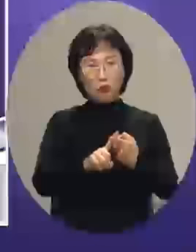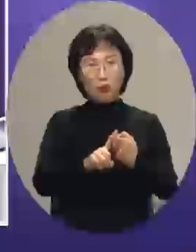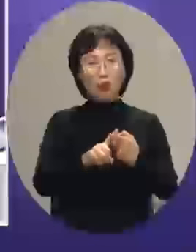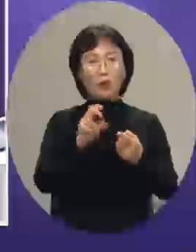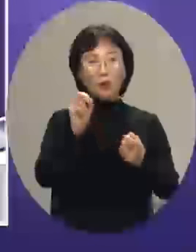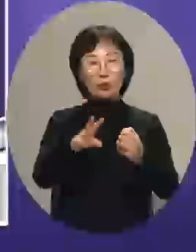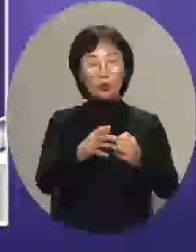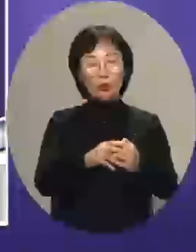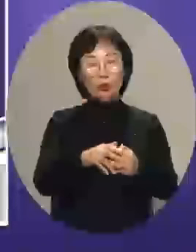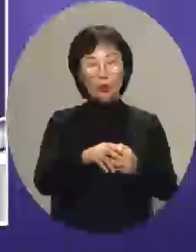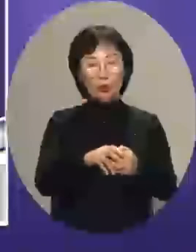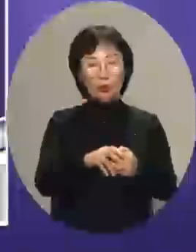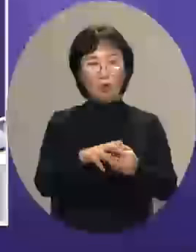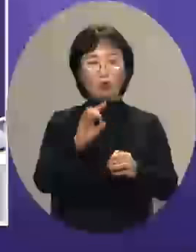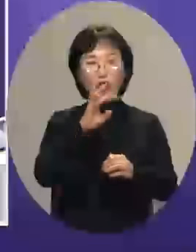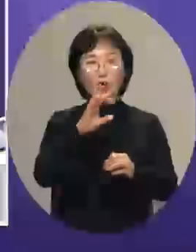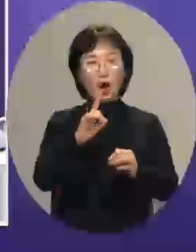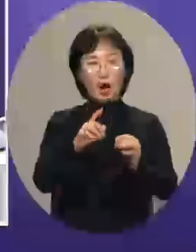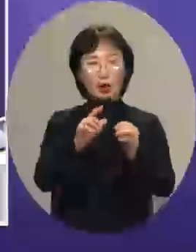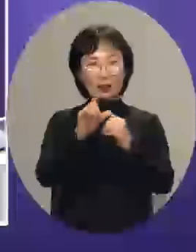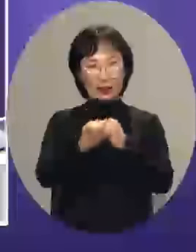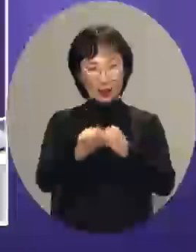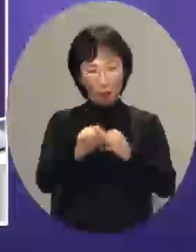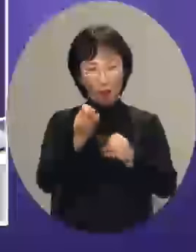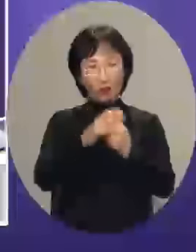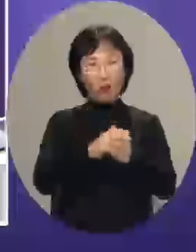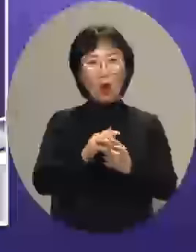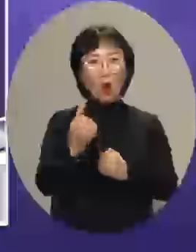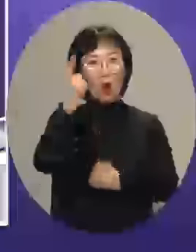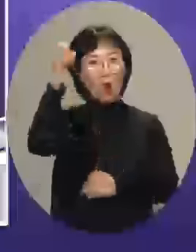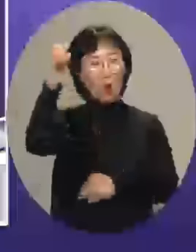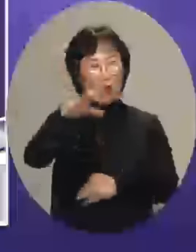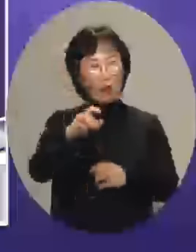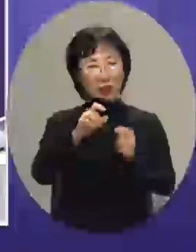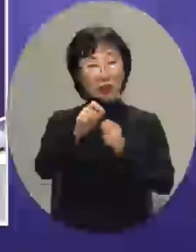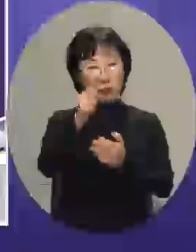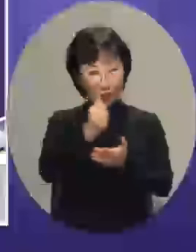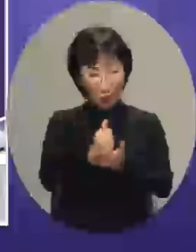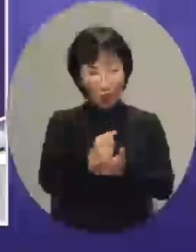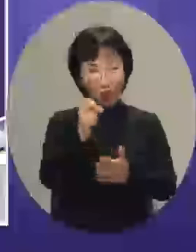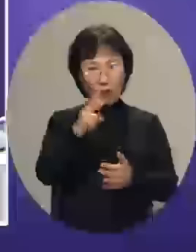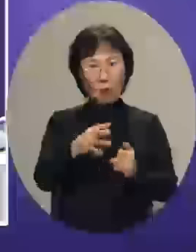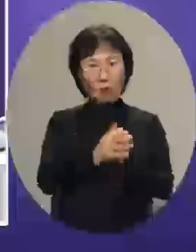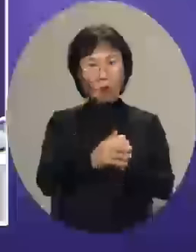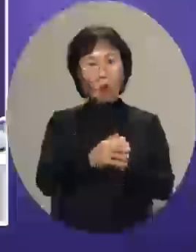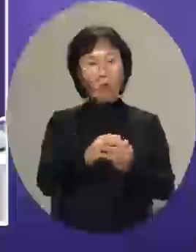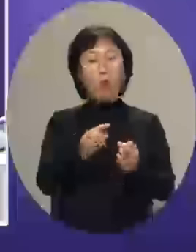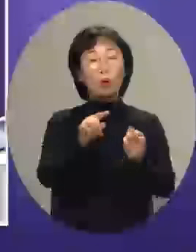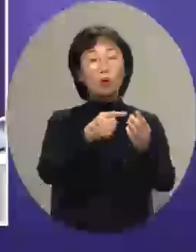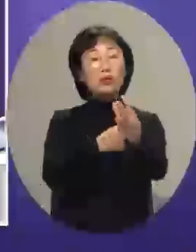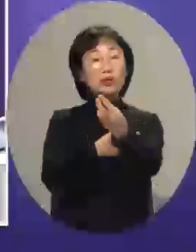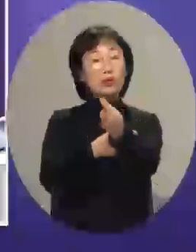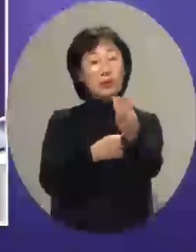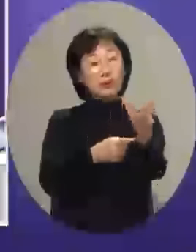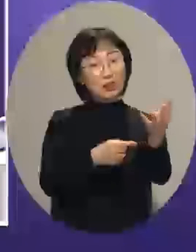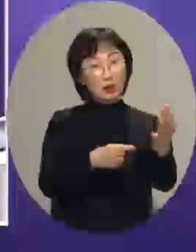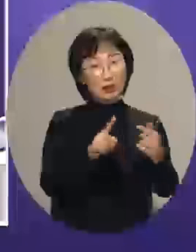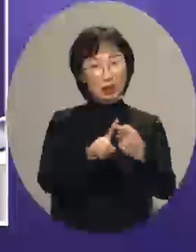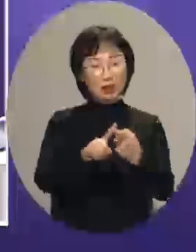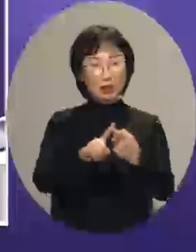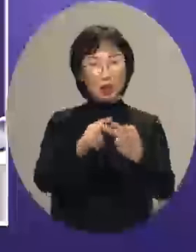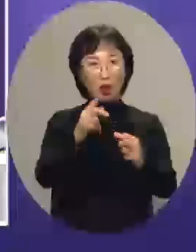중앙지검 특수부, 또 이건태 고양지청장, 또 이성윤 후보. 이런 분들은 어떻게 보면